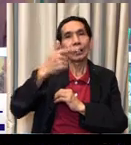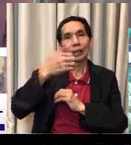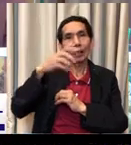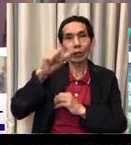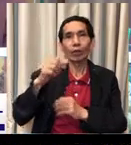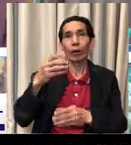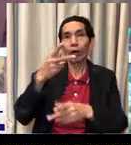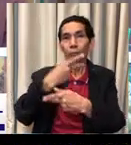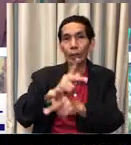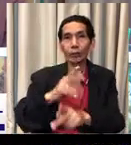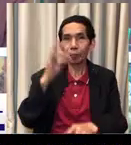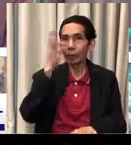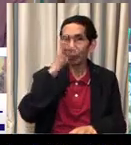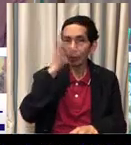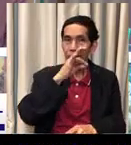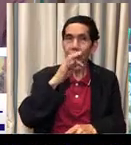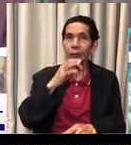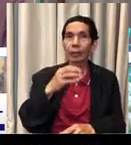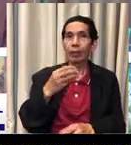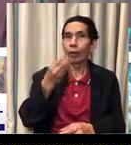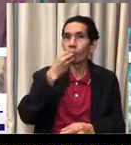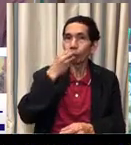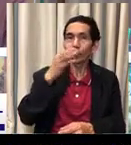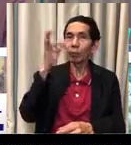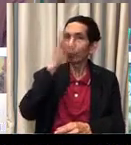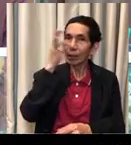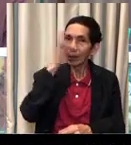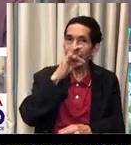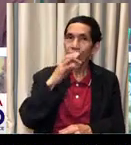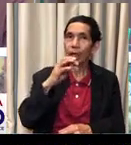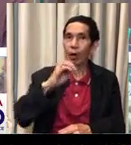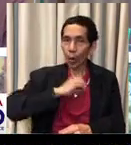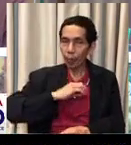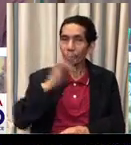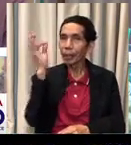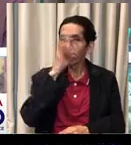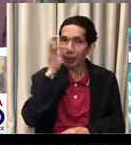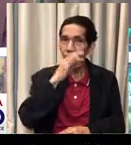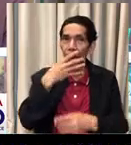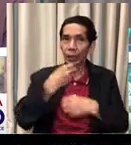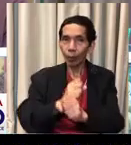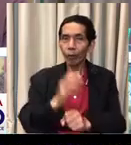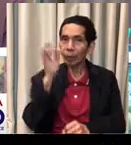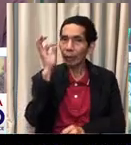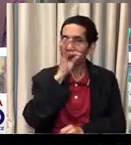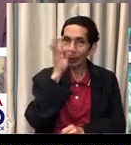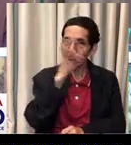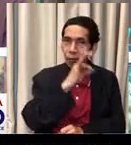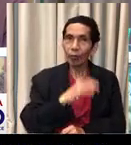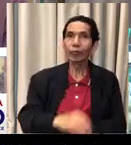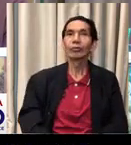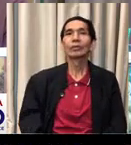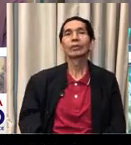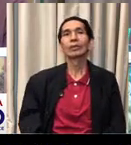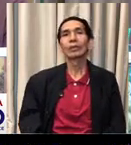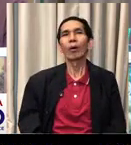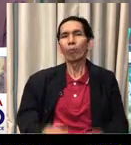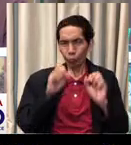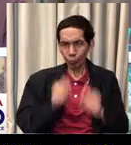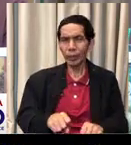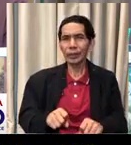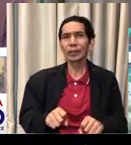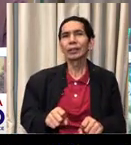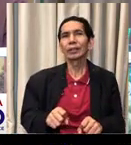produktong Pilipino. Ang chicha, Pilipino. May-ari, Pilipino. Gawang Pilipino. Di ba, pwede naman